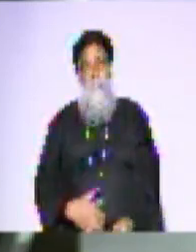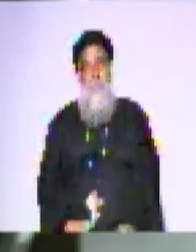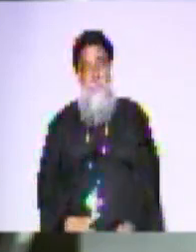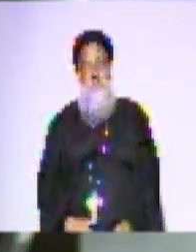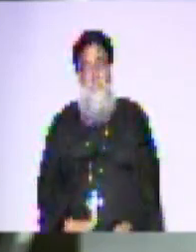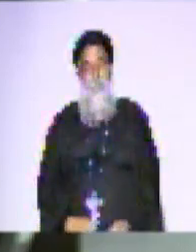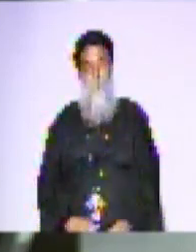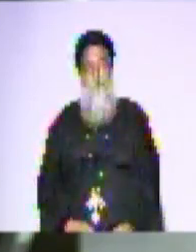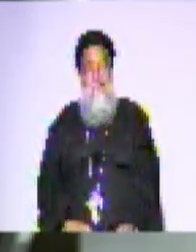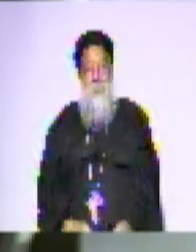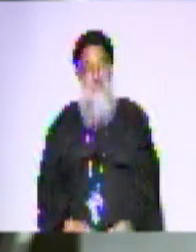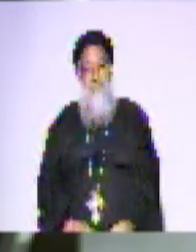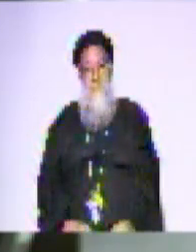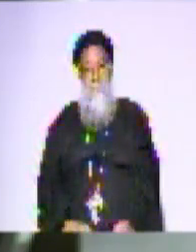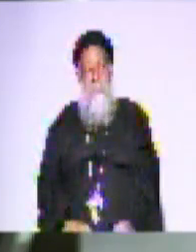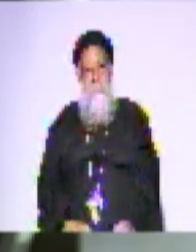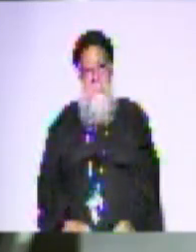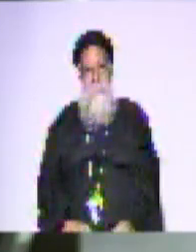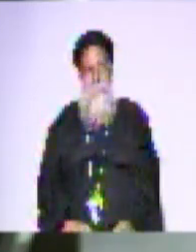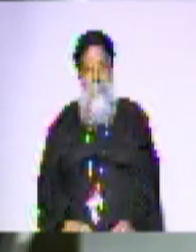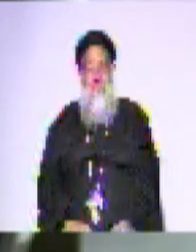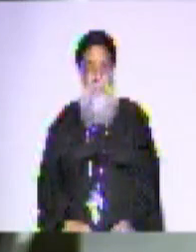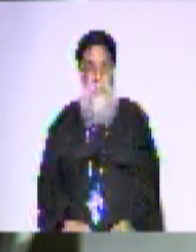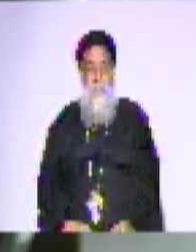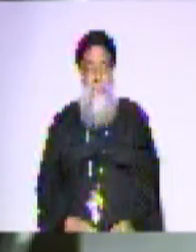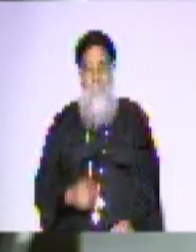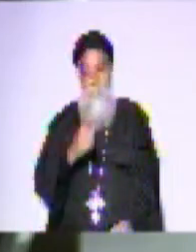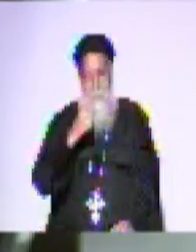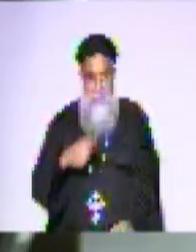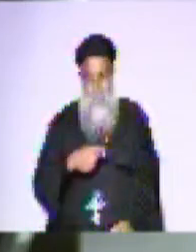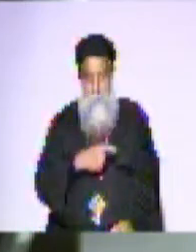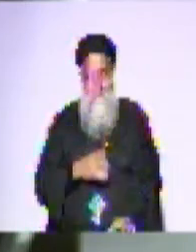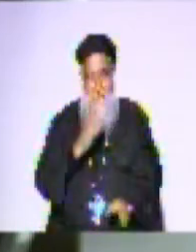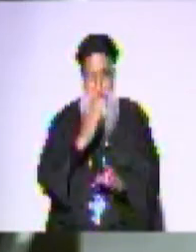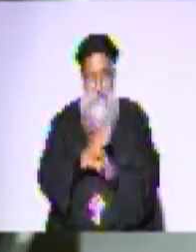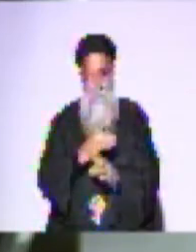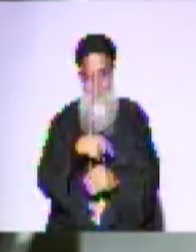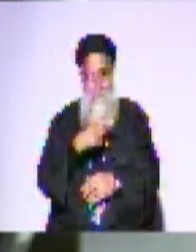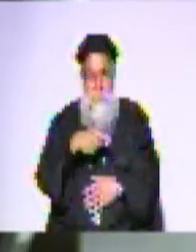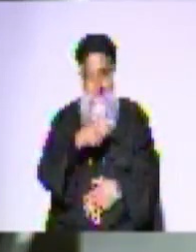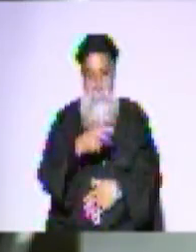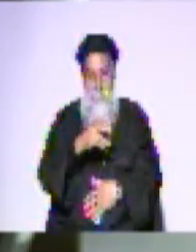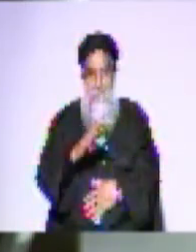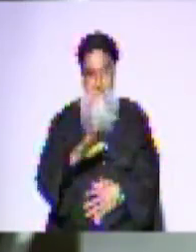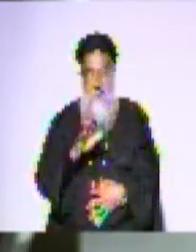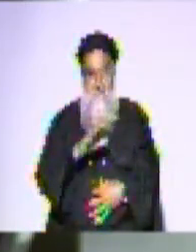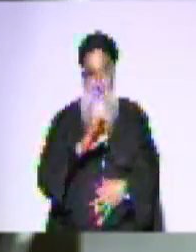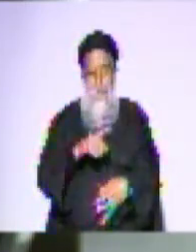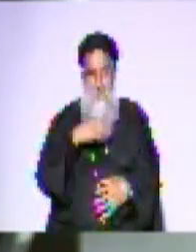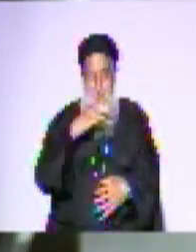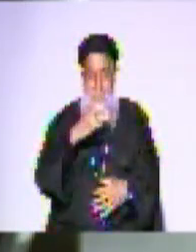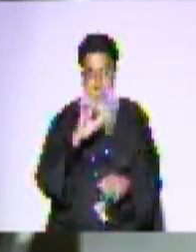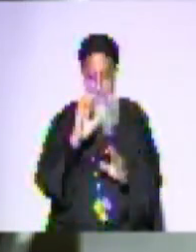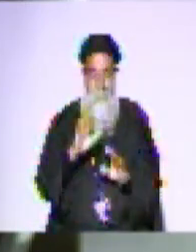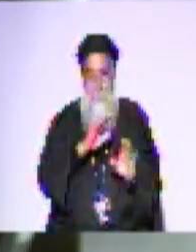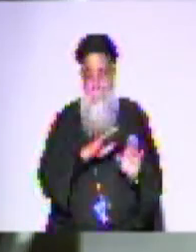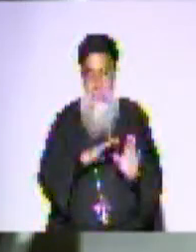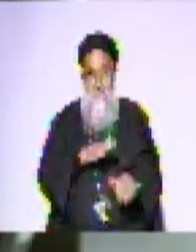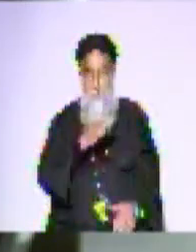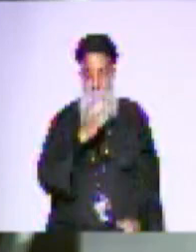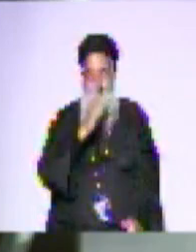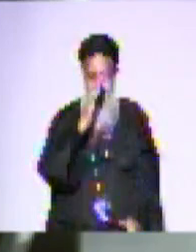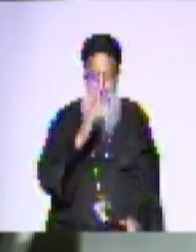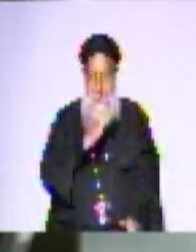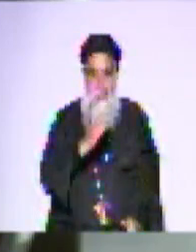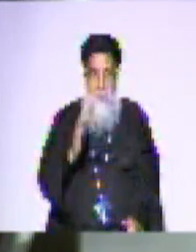واعتراف وتناول. ما منتظمة في الاعتراف بس كل مرة في الاعتراف بقول نفس الكلام هو وأبونا برضه نفس